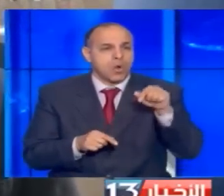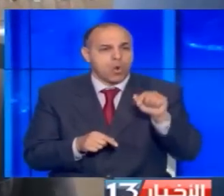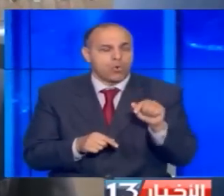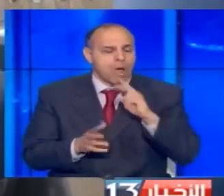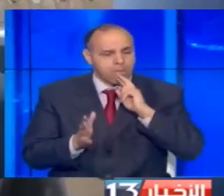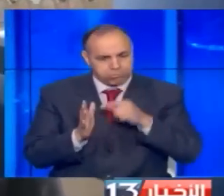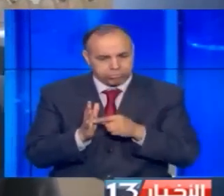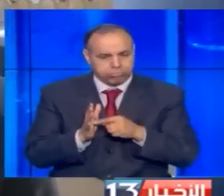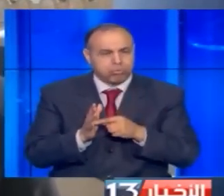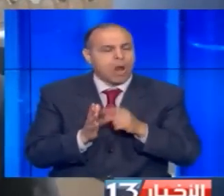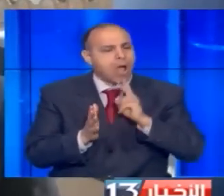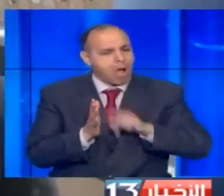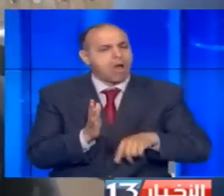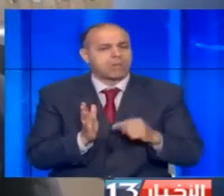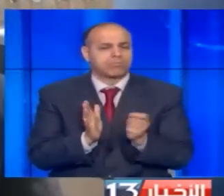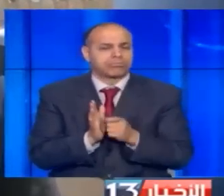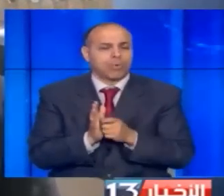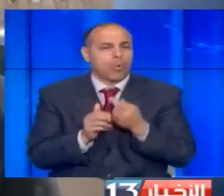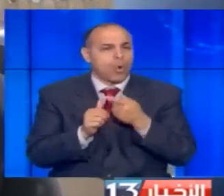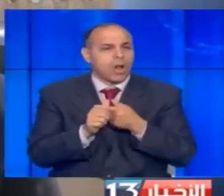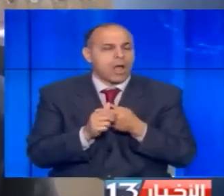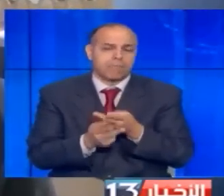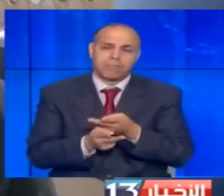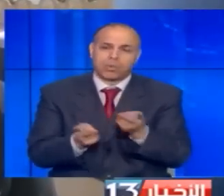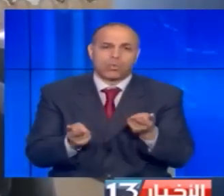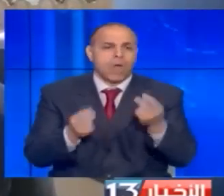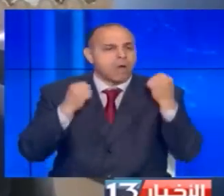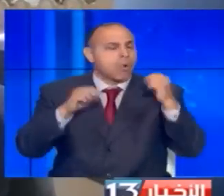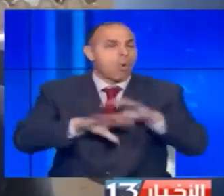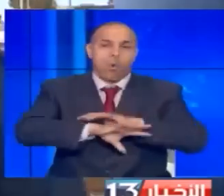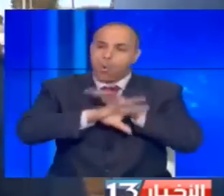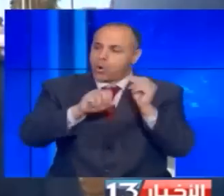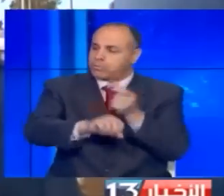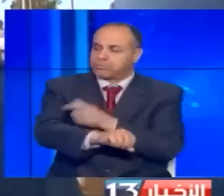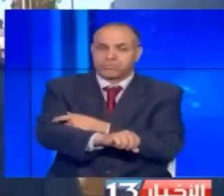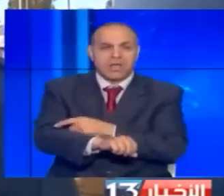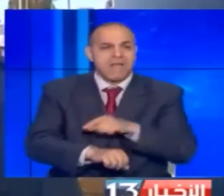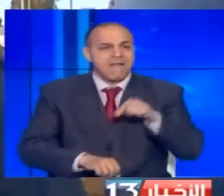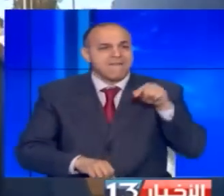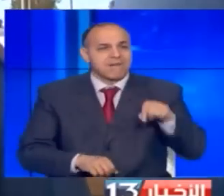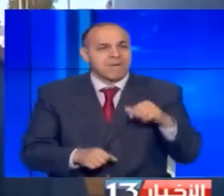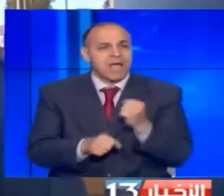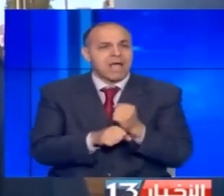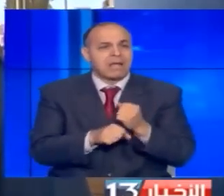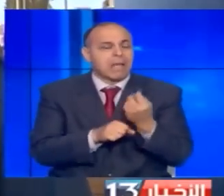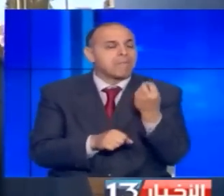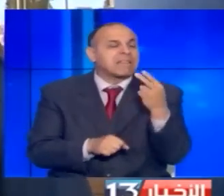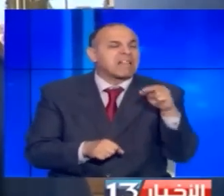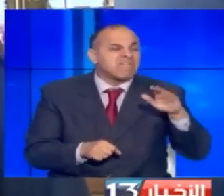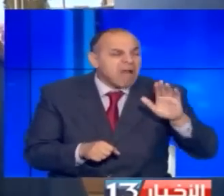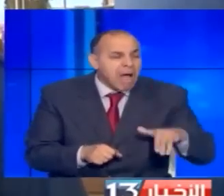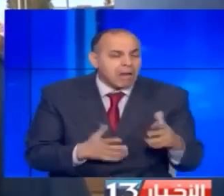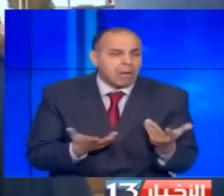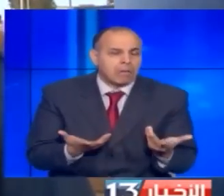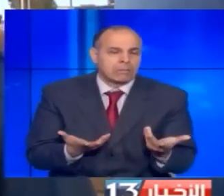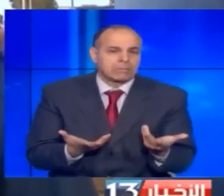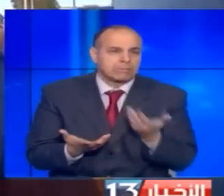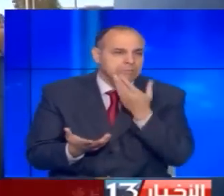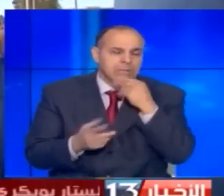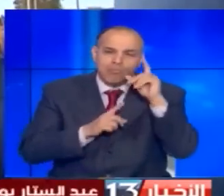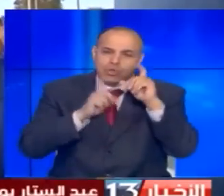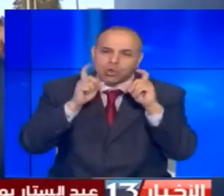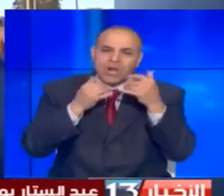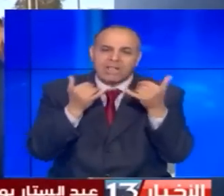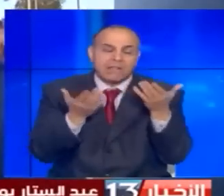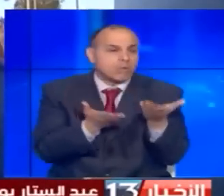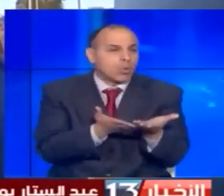وسيقرر سيتخذ قرارات من بينها مطروح الإضراب العام في القطاع. ثم شكون يخدم بقل من 200 دينار؟ هذوما المصورين